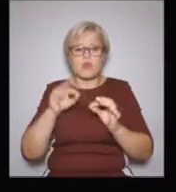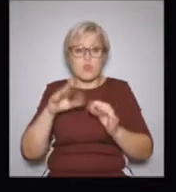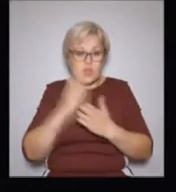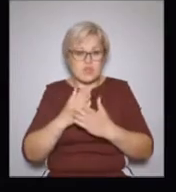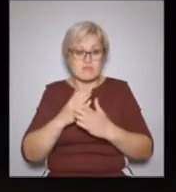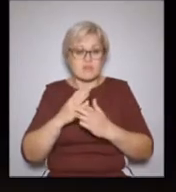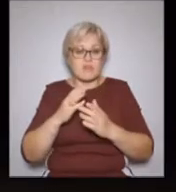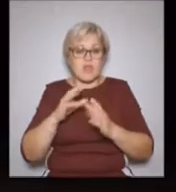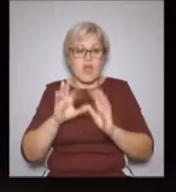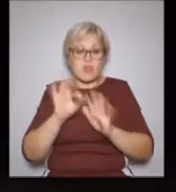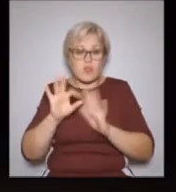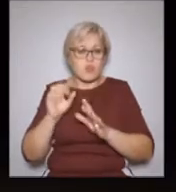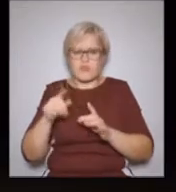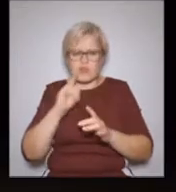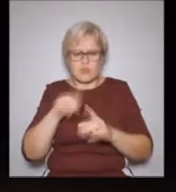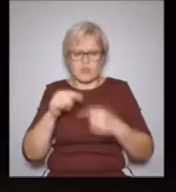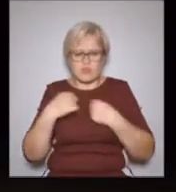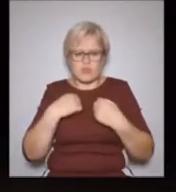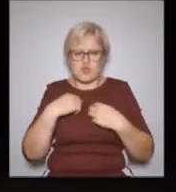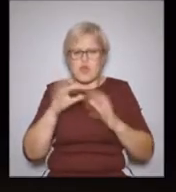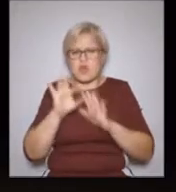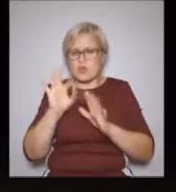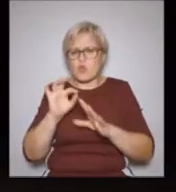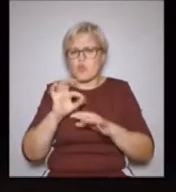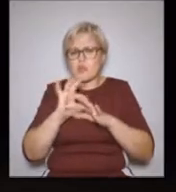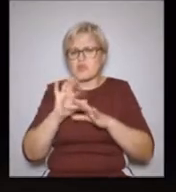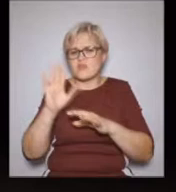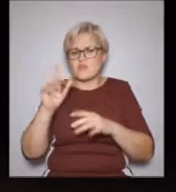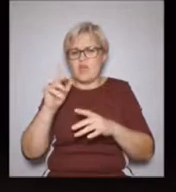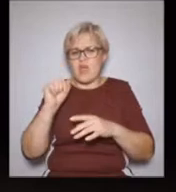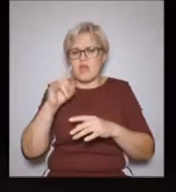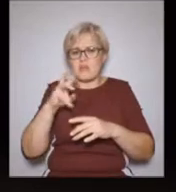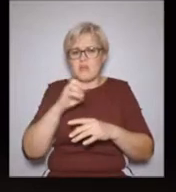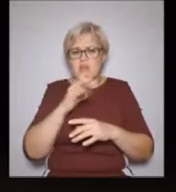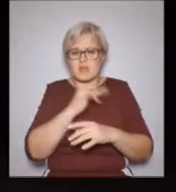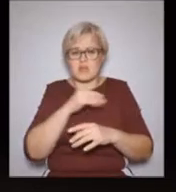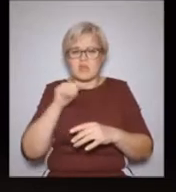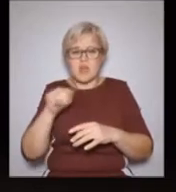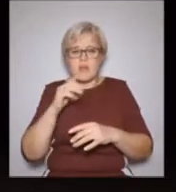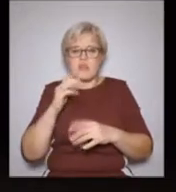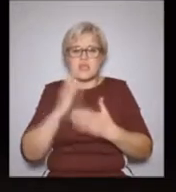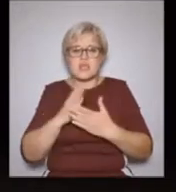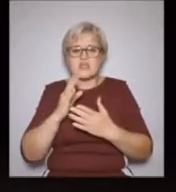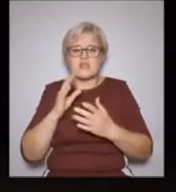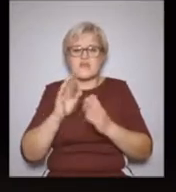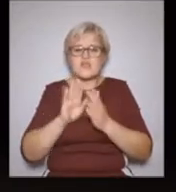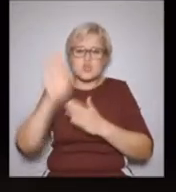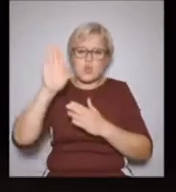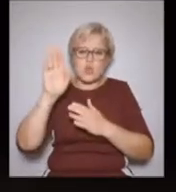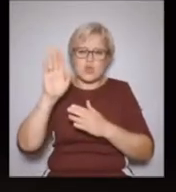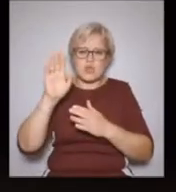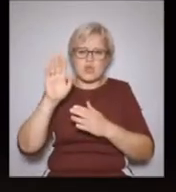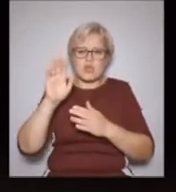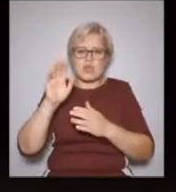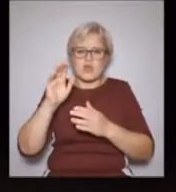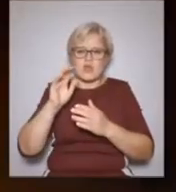вот и отбор и проходили с их azori в армении то есть такой оси конная база вот я туда не поехал а поехал на кубок мира в